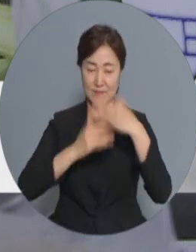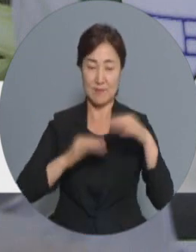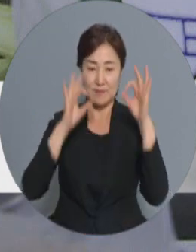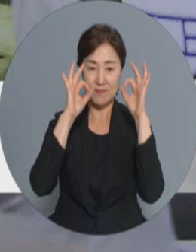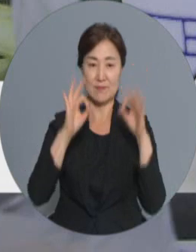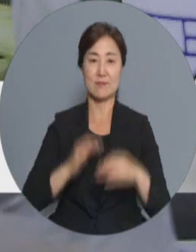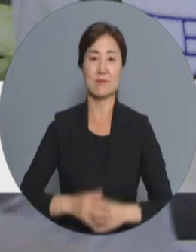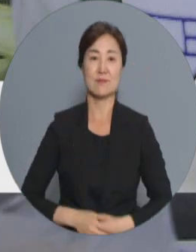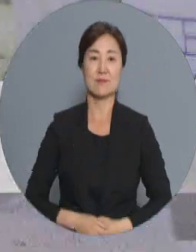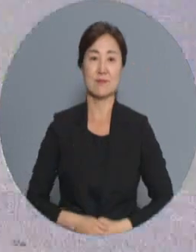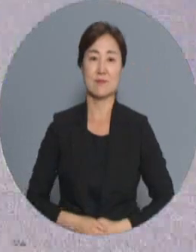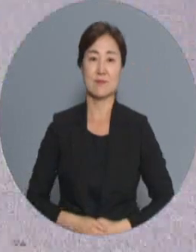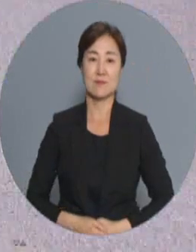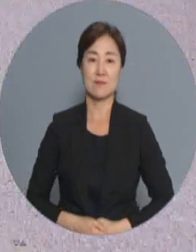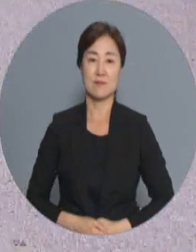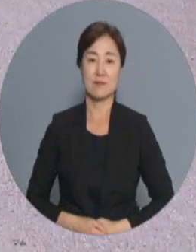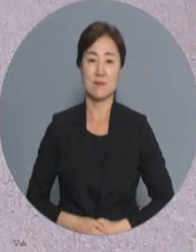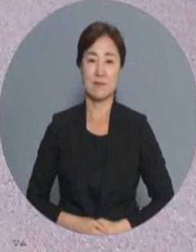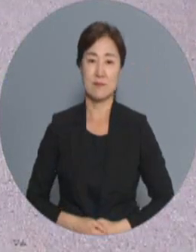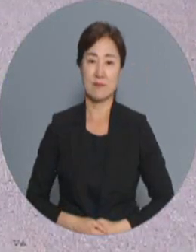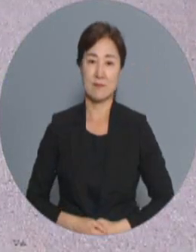다녀왔습니다.